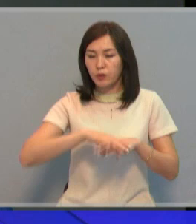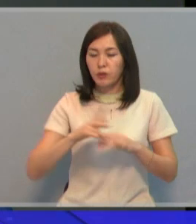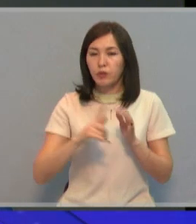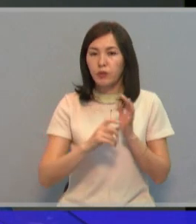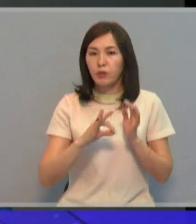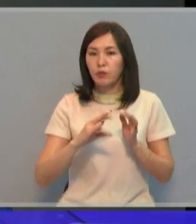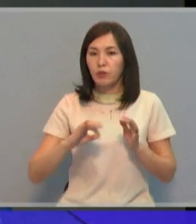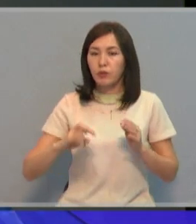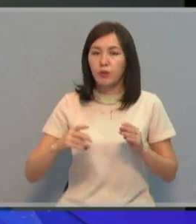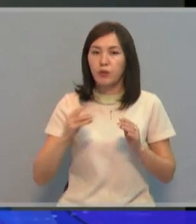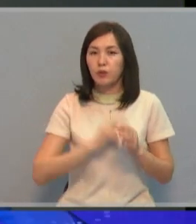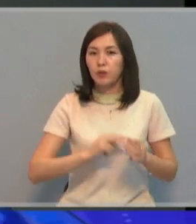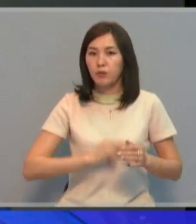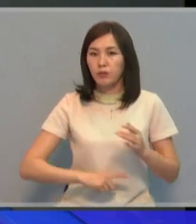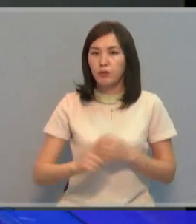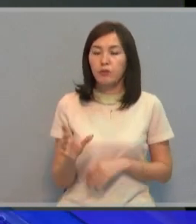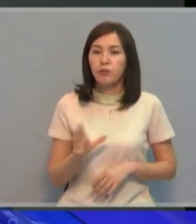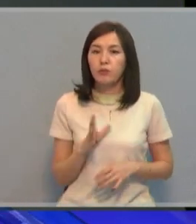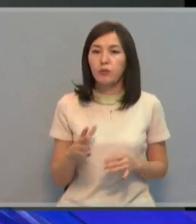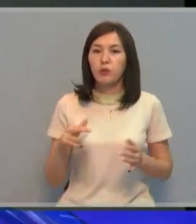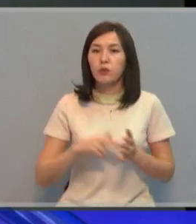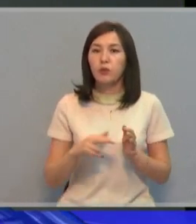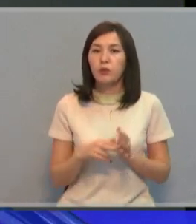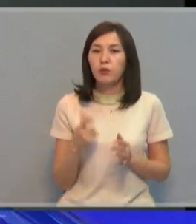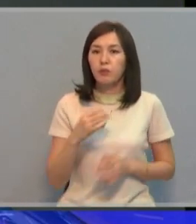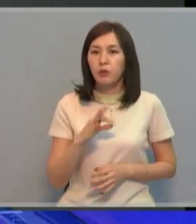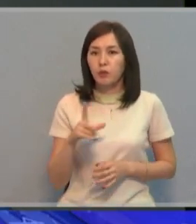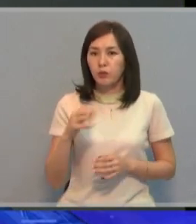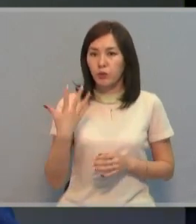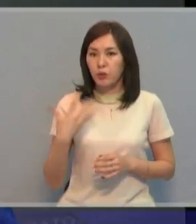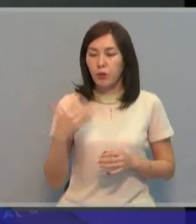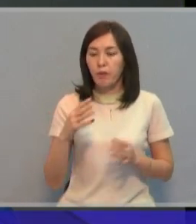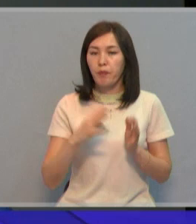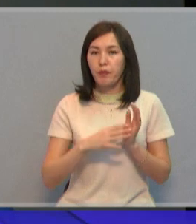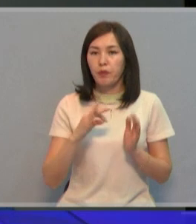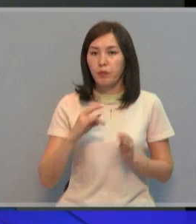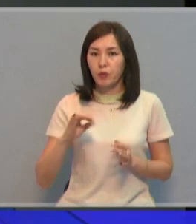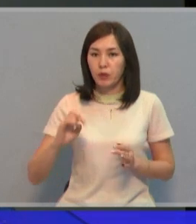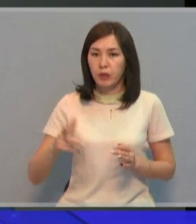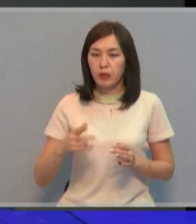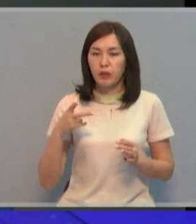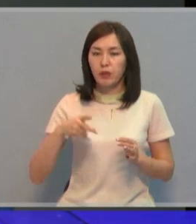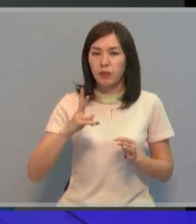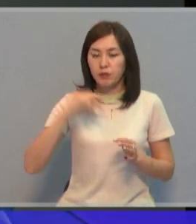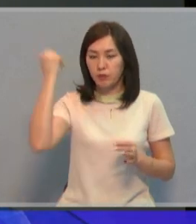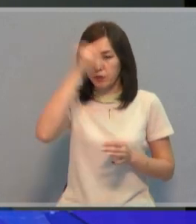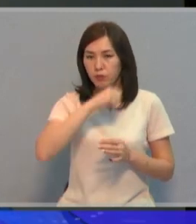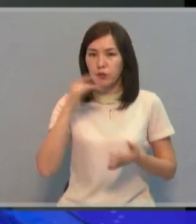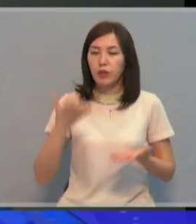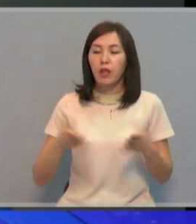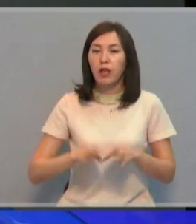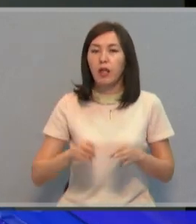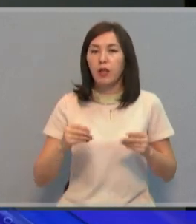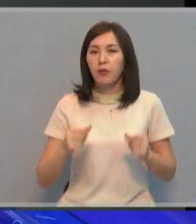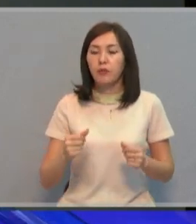700 миллион теңге қарастырып жұмыстар басталған болатын. Жоба құны 1 миллиард 155 9 миллион теңге. 2023 жылы қалған